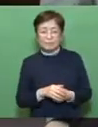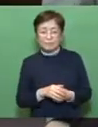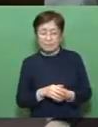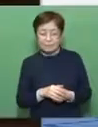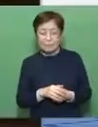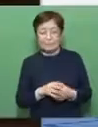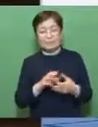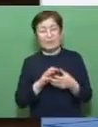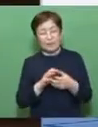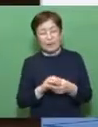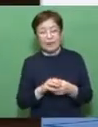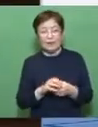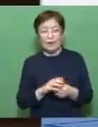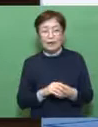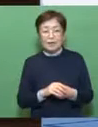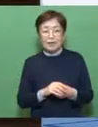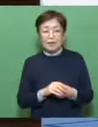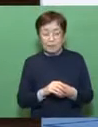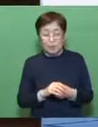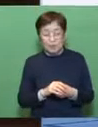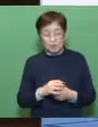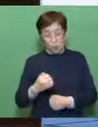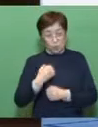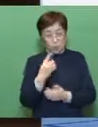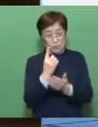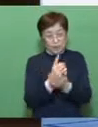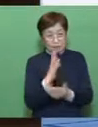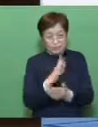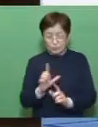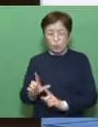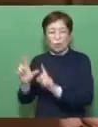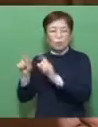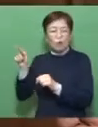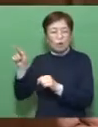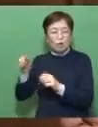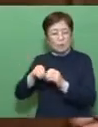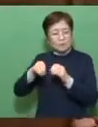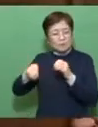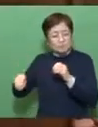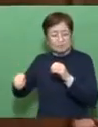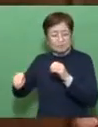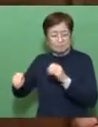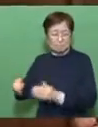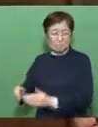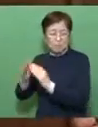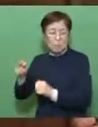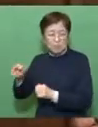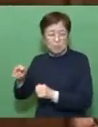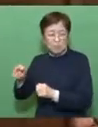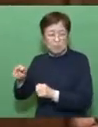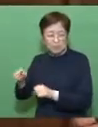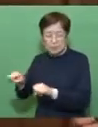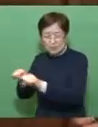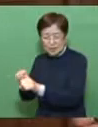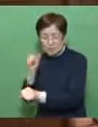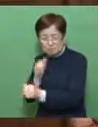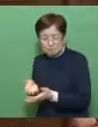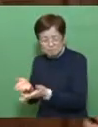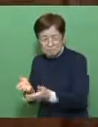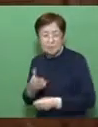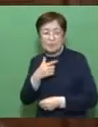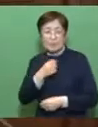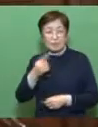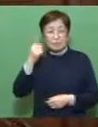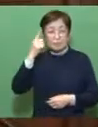今度ねうん東京に出張書を作ろうとあそうなんですか東京にもね網を払うということにさせていただいてい